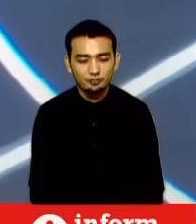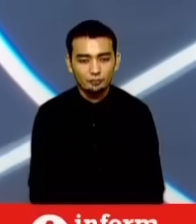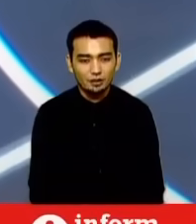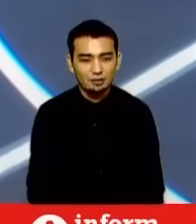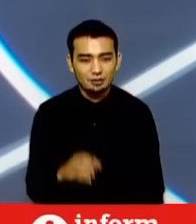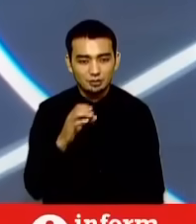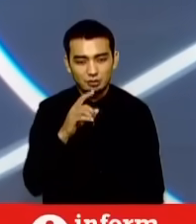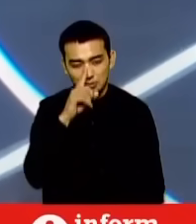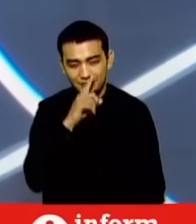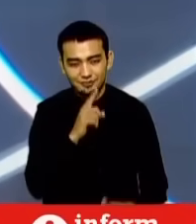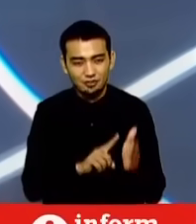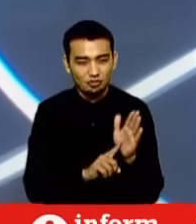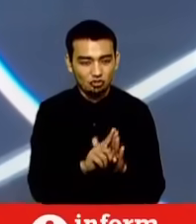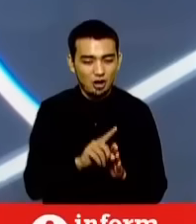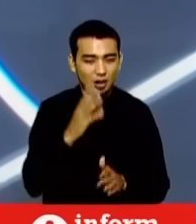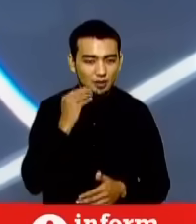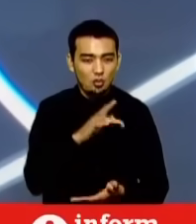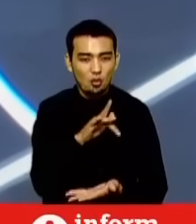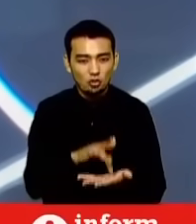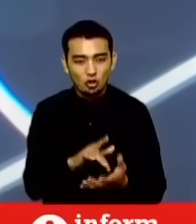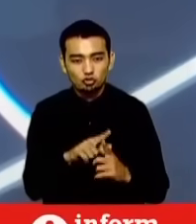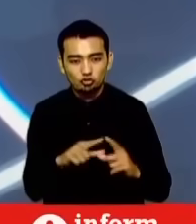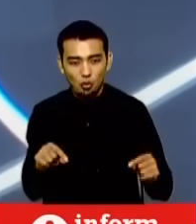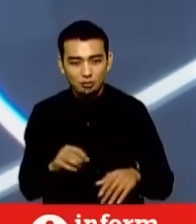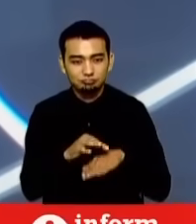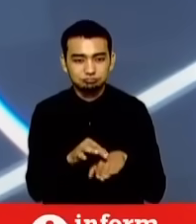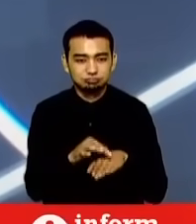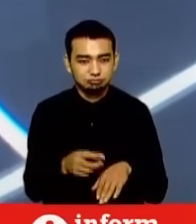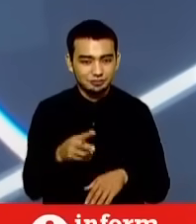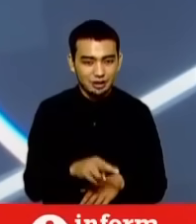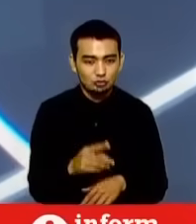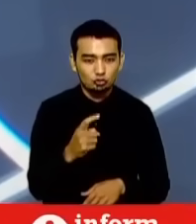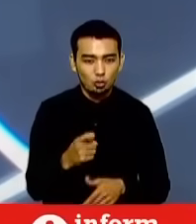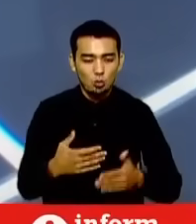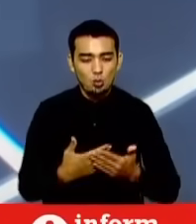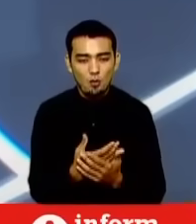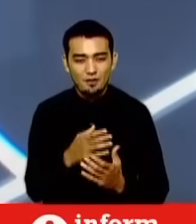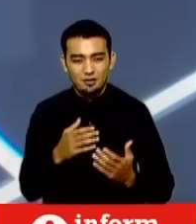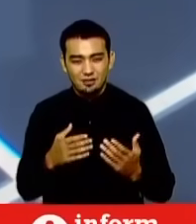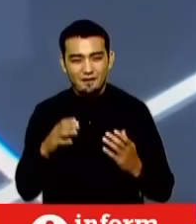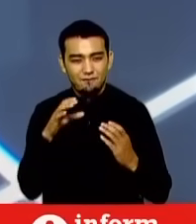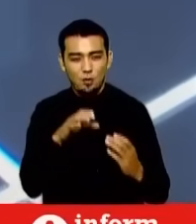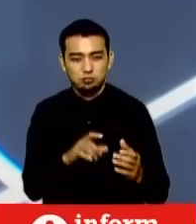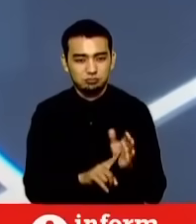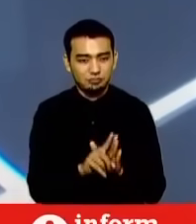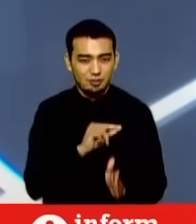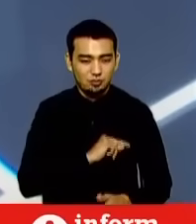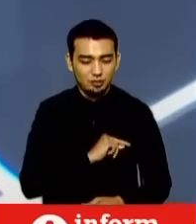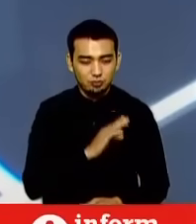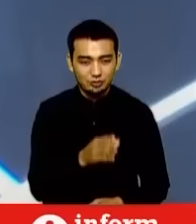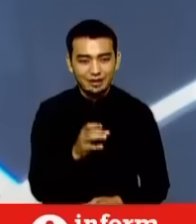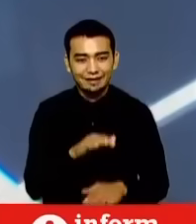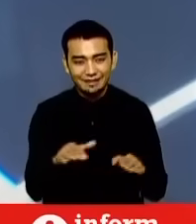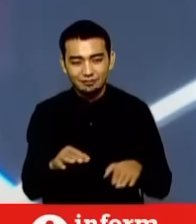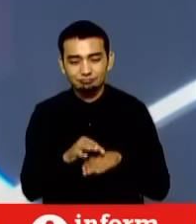Қыркүйек айынан бастап Алматы қаласының оқушыларын мектепке тасымалдау үшін 100 жаңа автобус іске қосылатын болады. Балалардың қауіпсіздігін